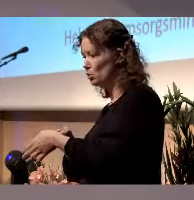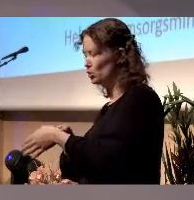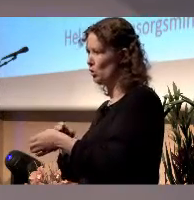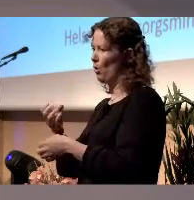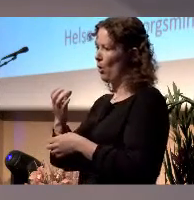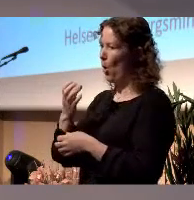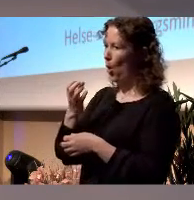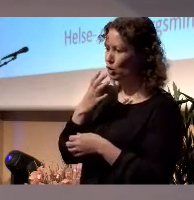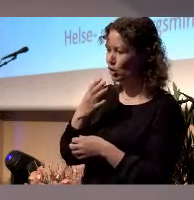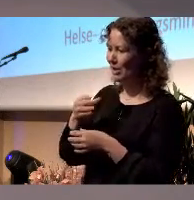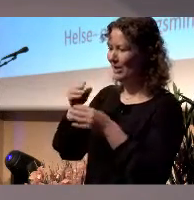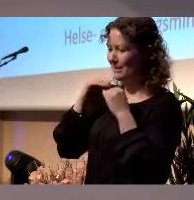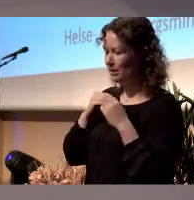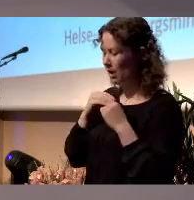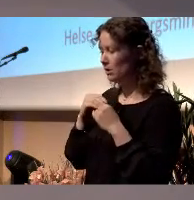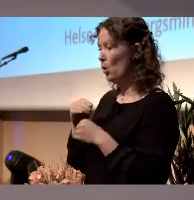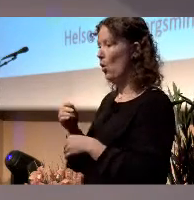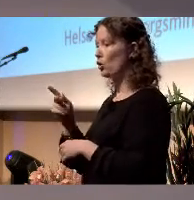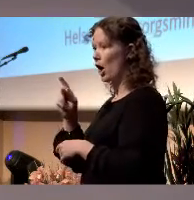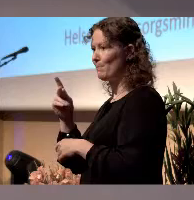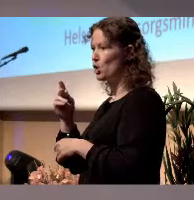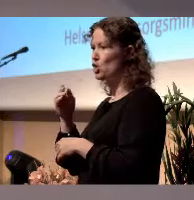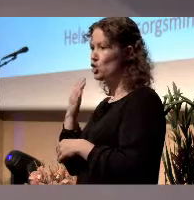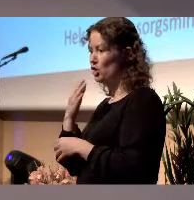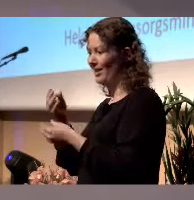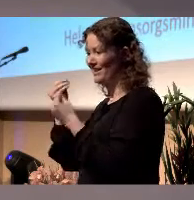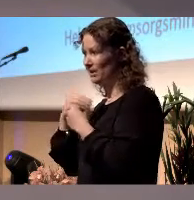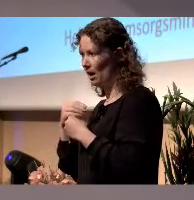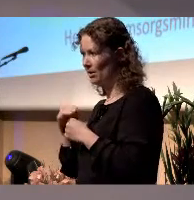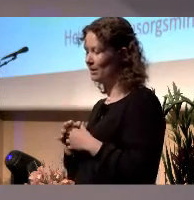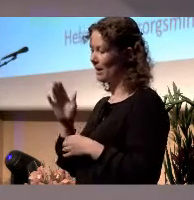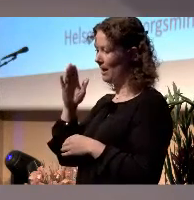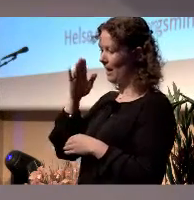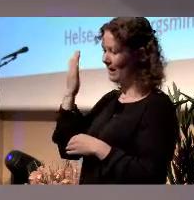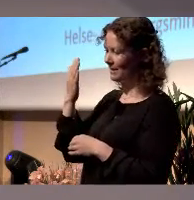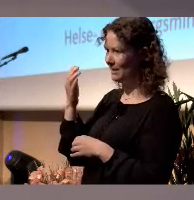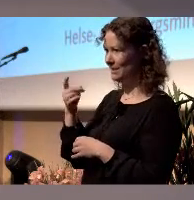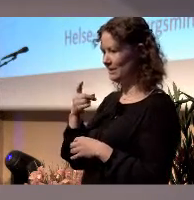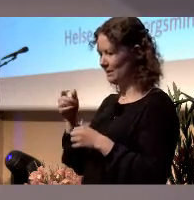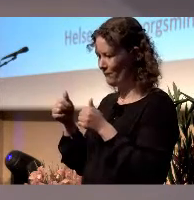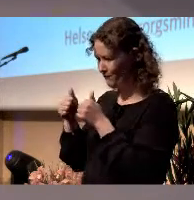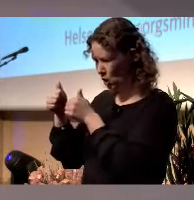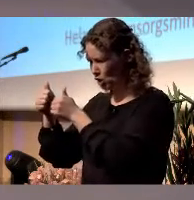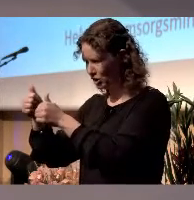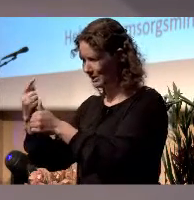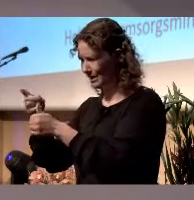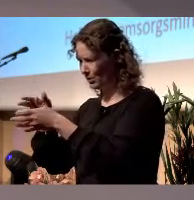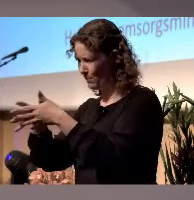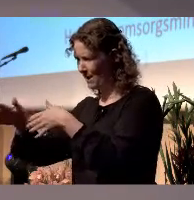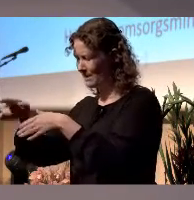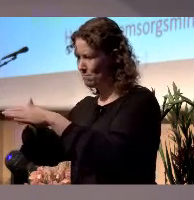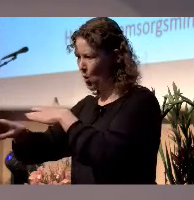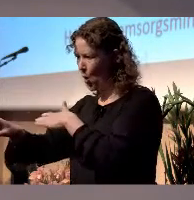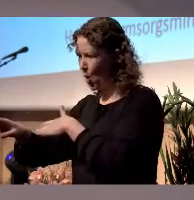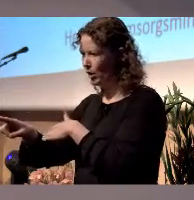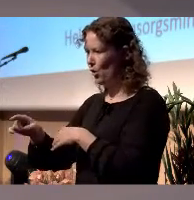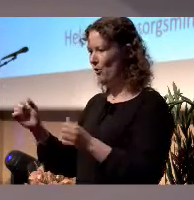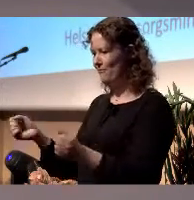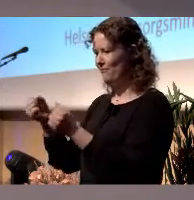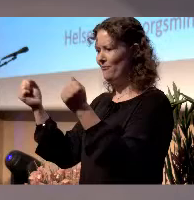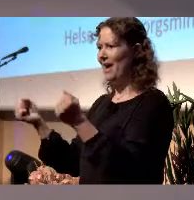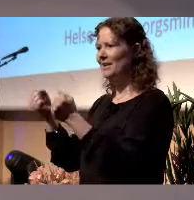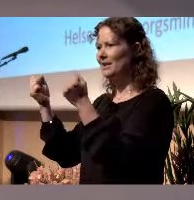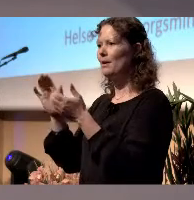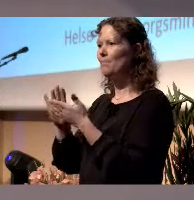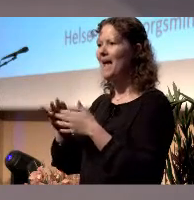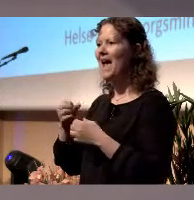oksygen og inntak av karbohydrater. Heltene følges til de passerer målstreken, og de feirer innsatsen med en